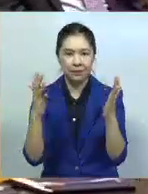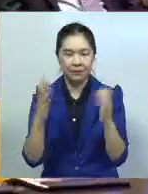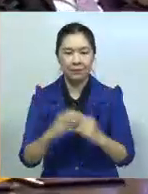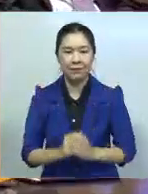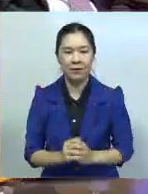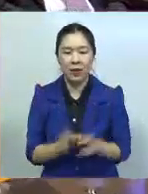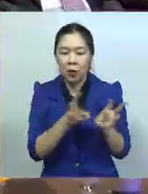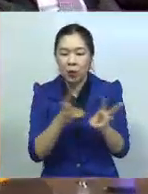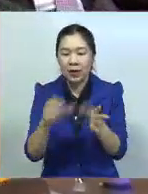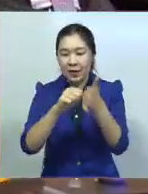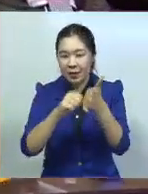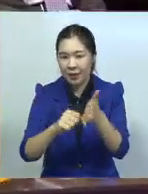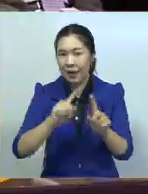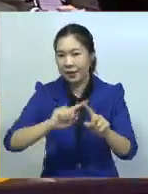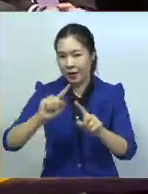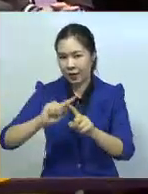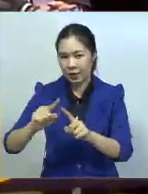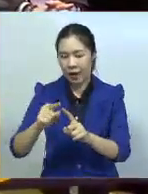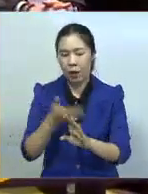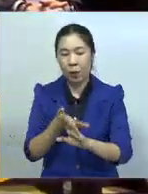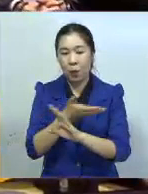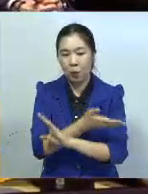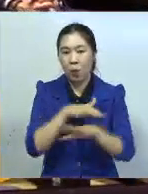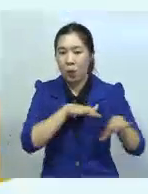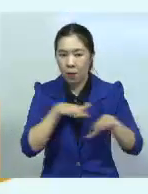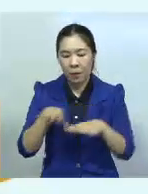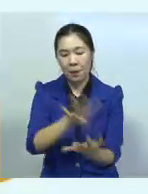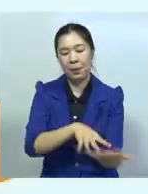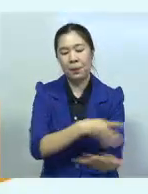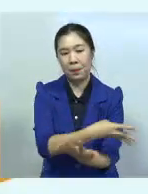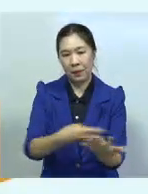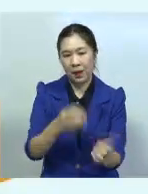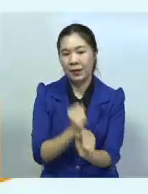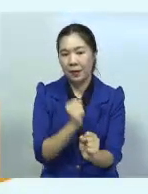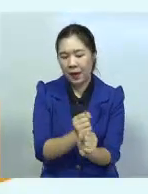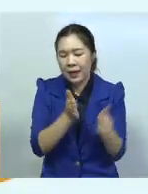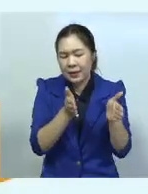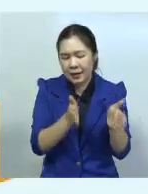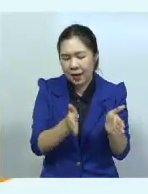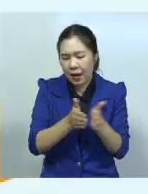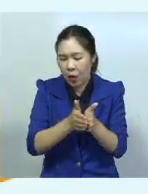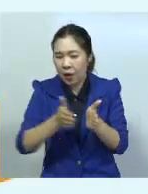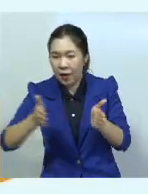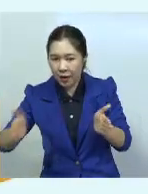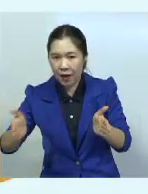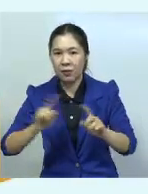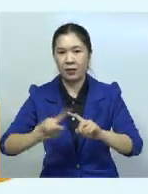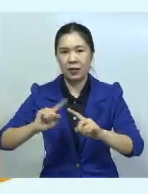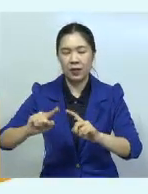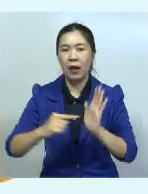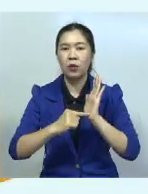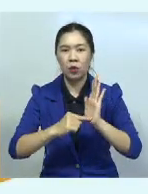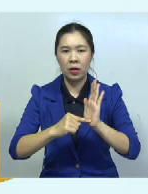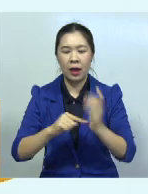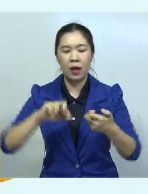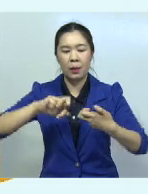ขณะที่การแก้ปัญหาต่างๆค่ะรัฐบาลก็เตรียมมาตรการนะคะทั้งแผนงานระยะสั้นระยะยาวอย่างเช่นปัญหา